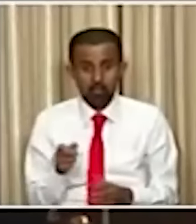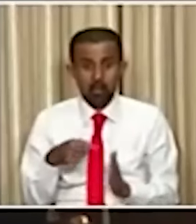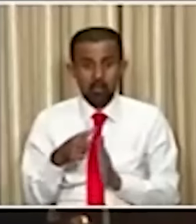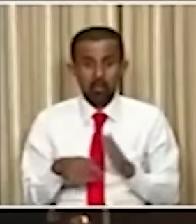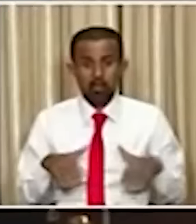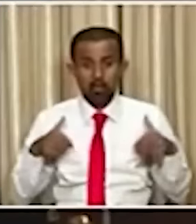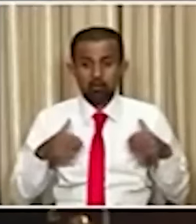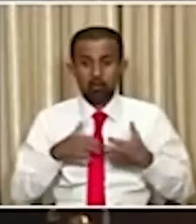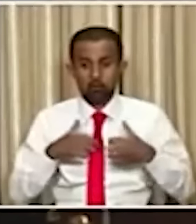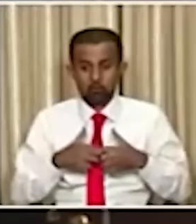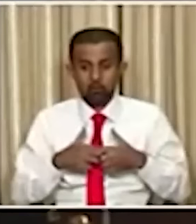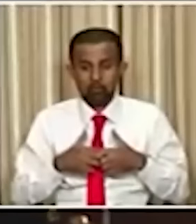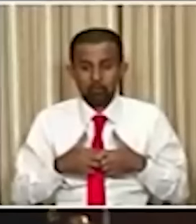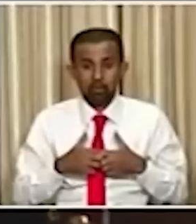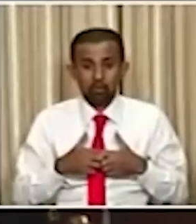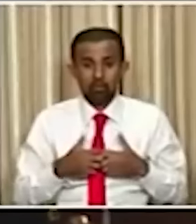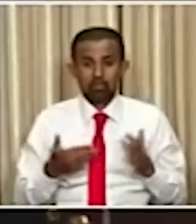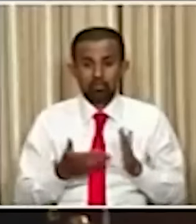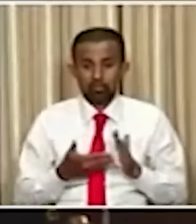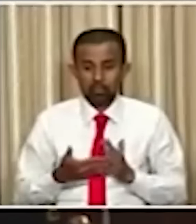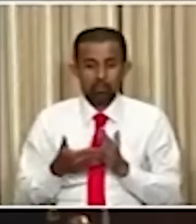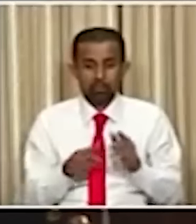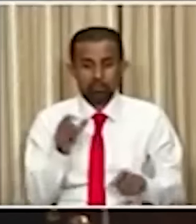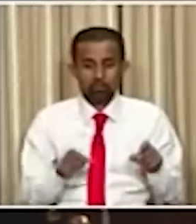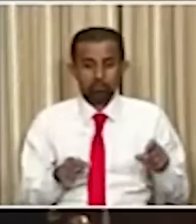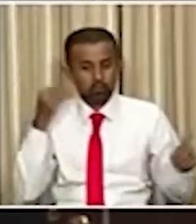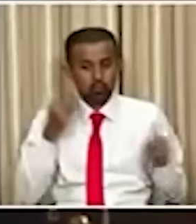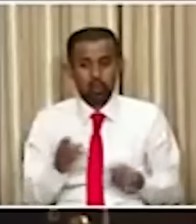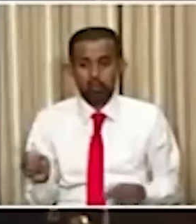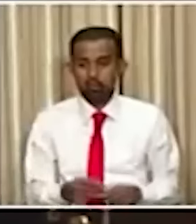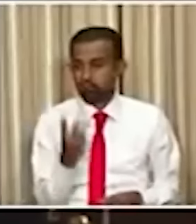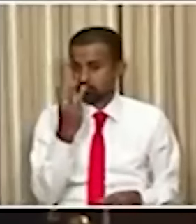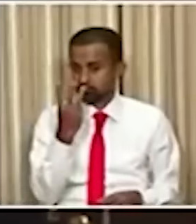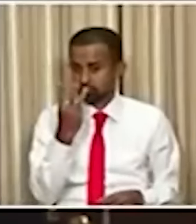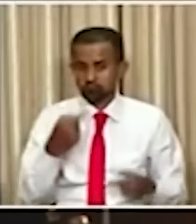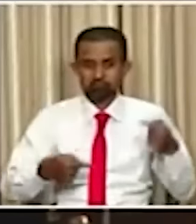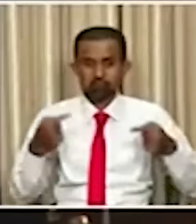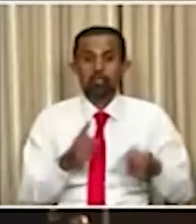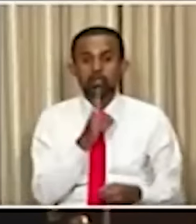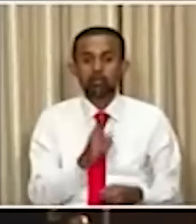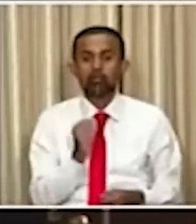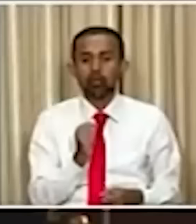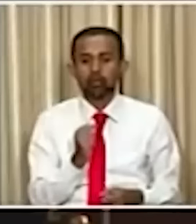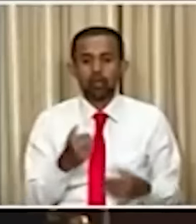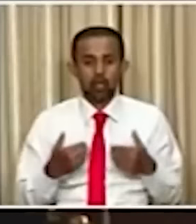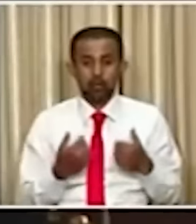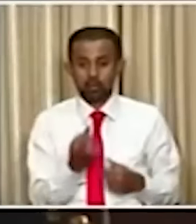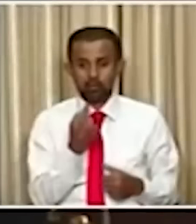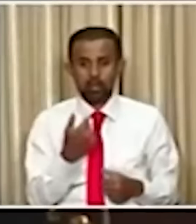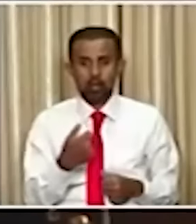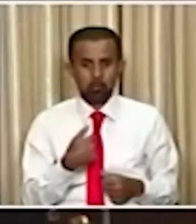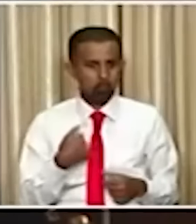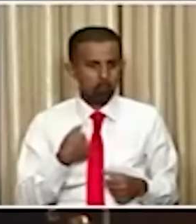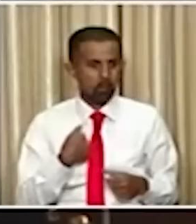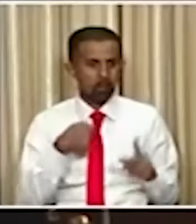Saukya Arbudiya King Me Pida Vidha Minissu Pilibadawa Dinathunaka Vivadayak Genaddi Mokadda Kiwwe Apida Kiwa Matat Kavi the